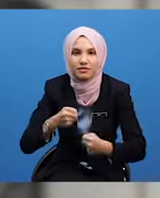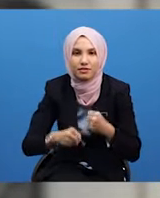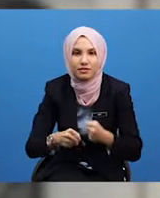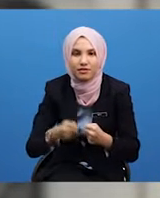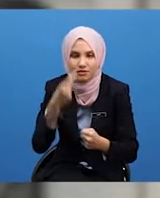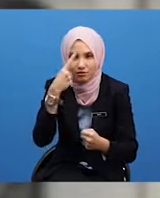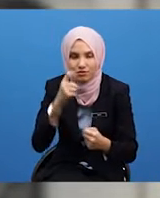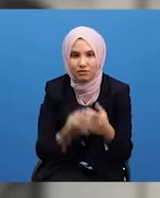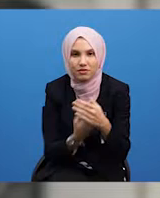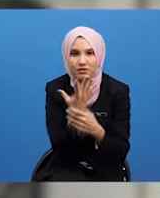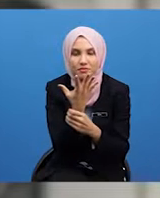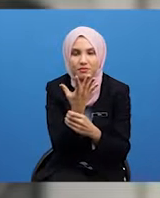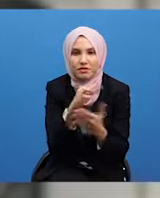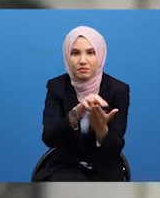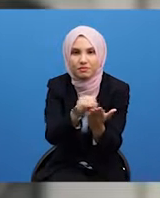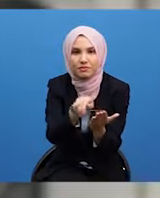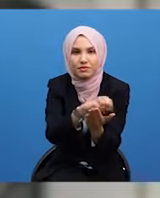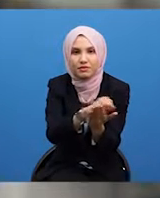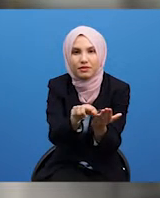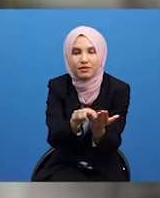percambahan biji benih ini boleh berlaku.